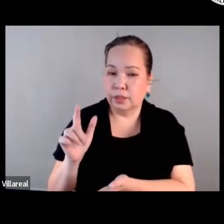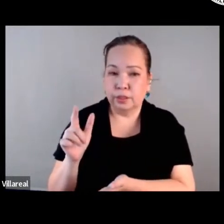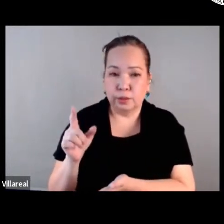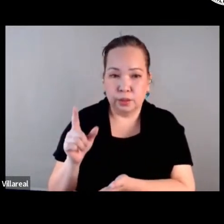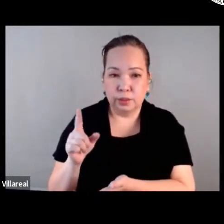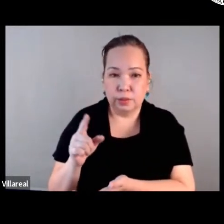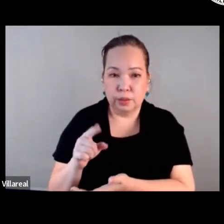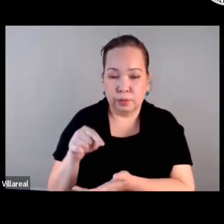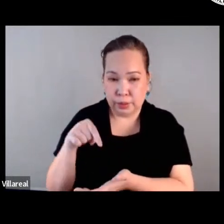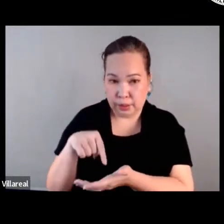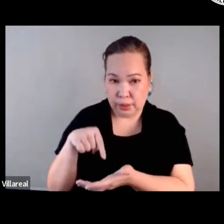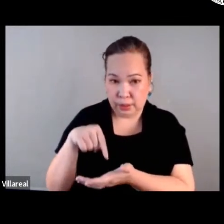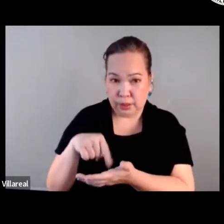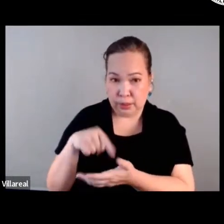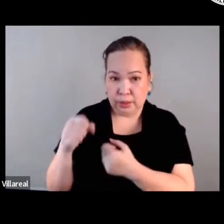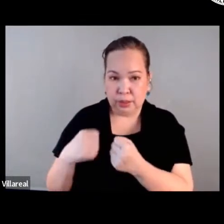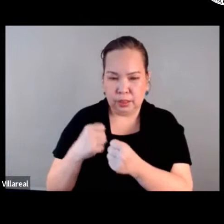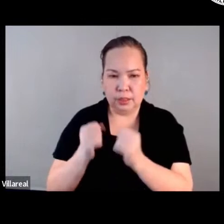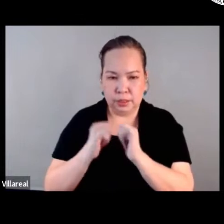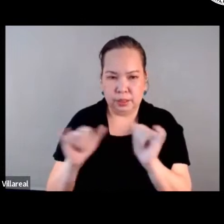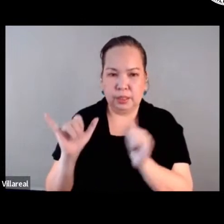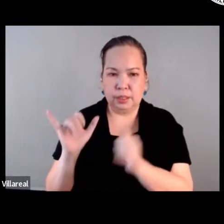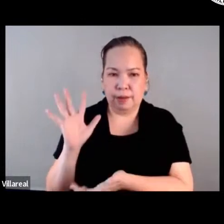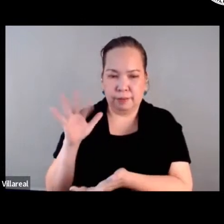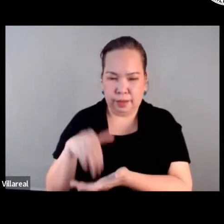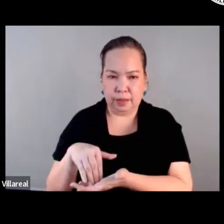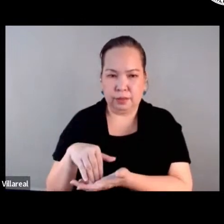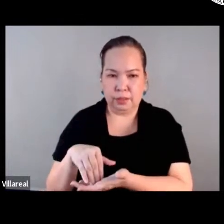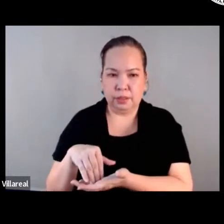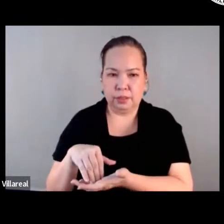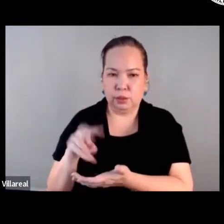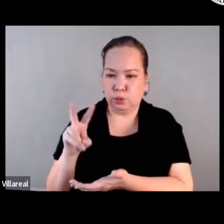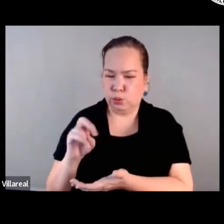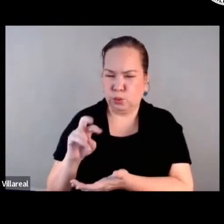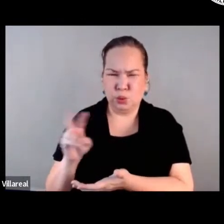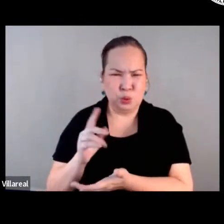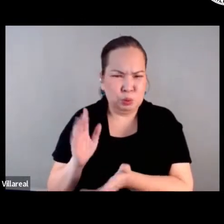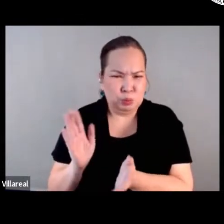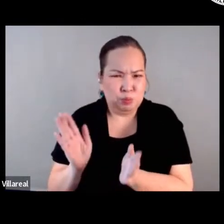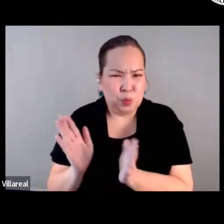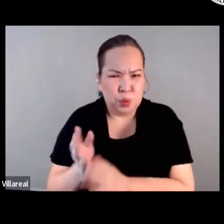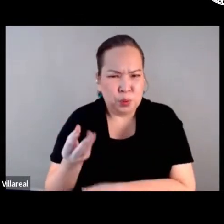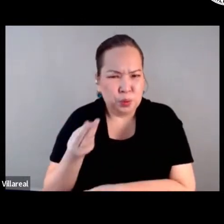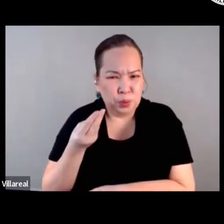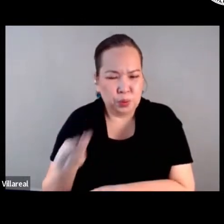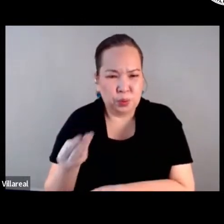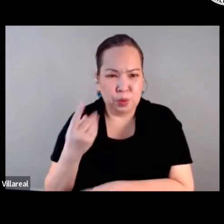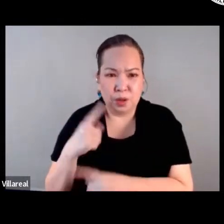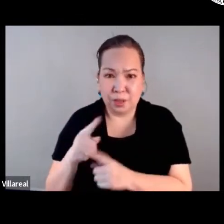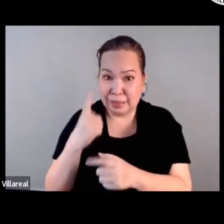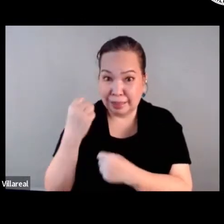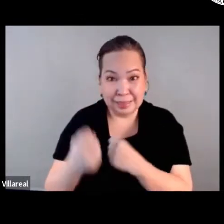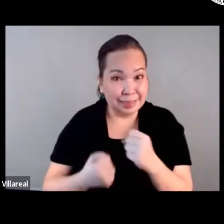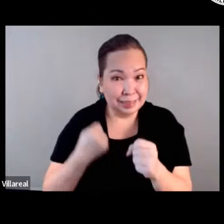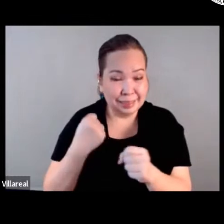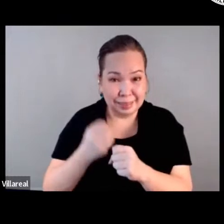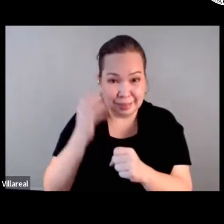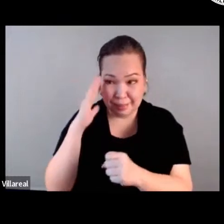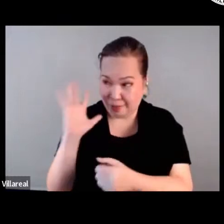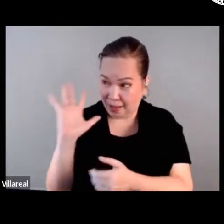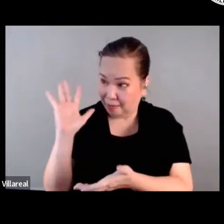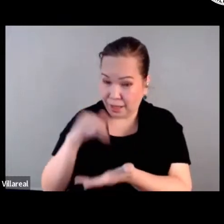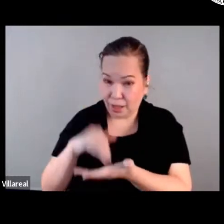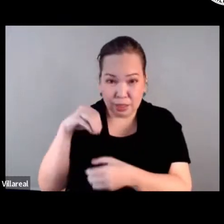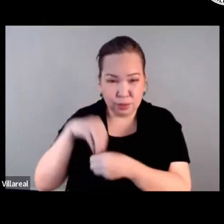ay na-maintain po niya yung 5,000. Napakaliit po nito, no, dahil annual po yan, hindi po talaga yan kakasya, no. Kaya